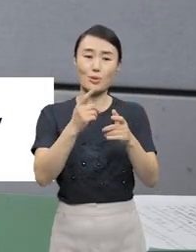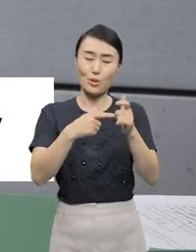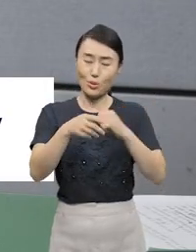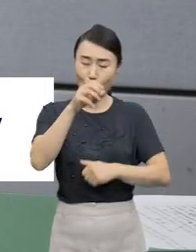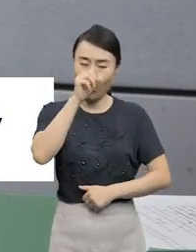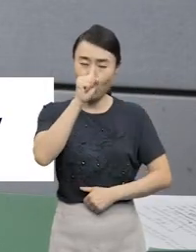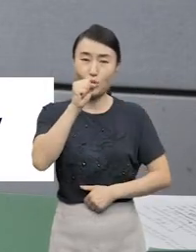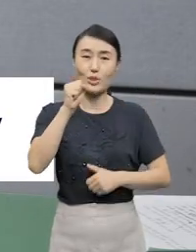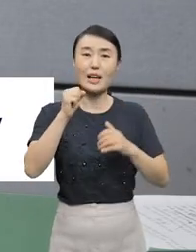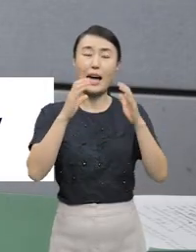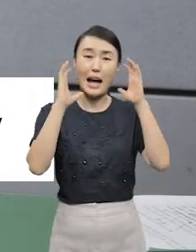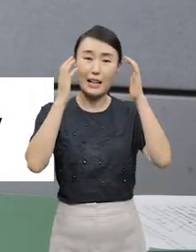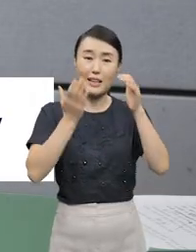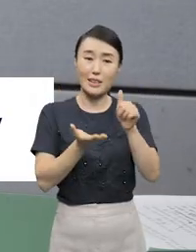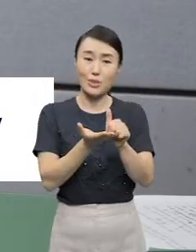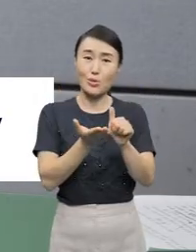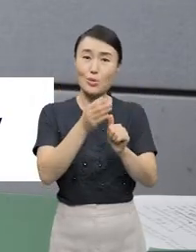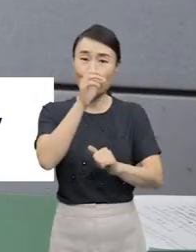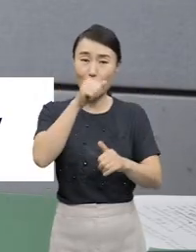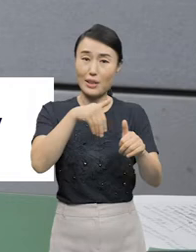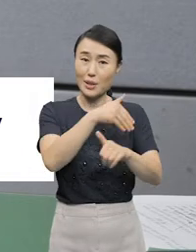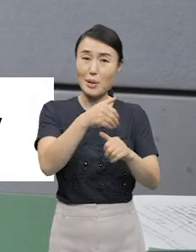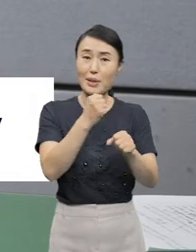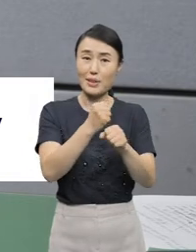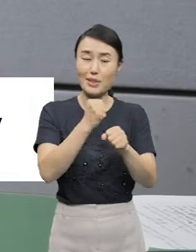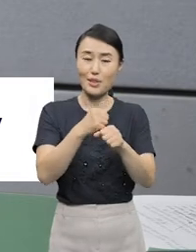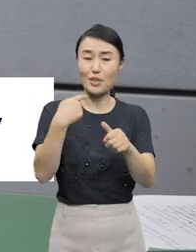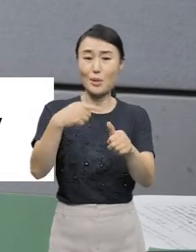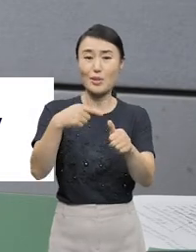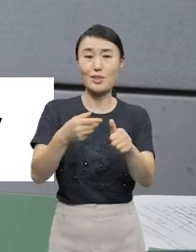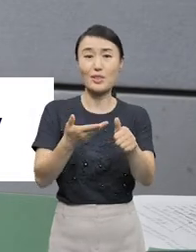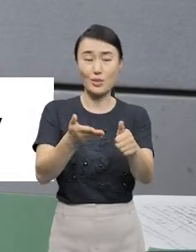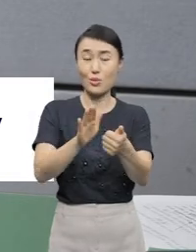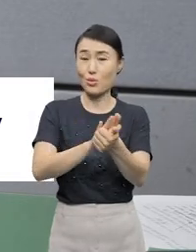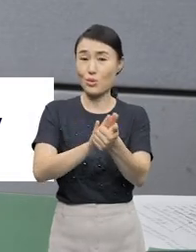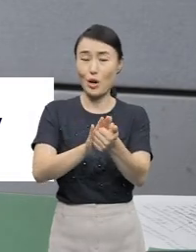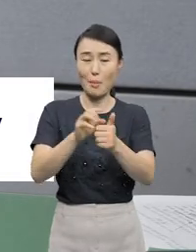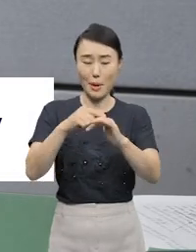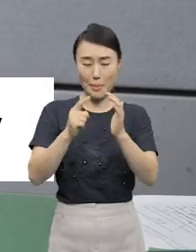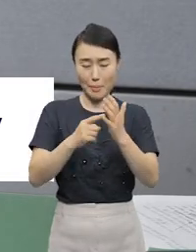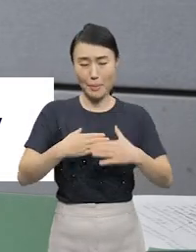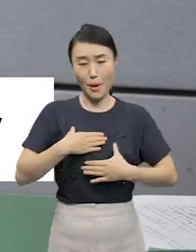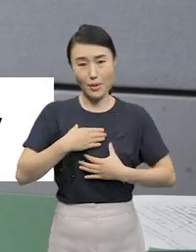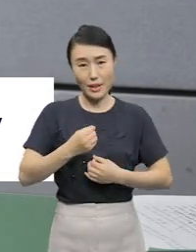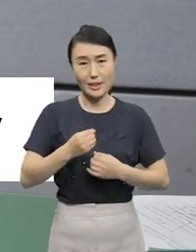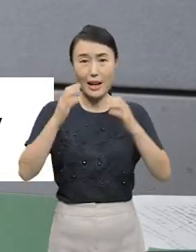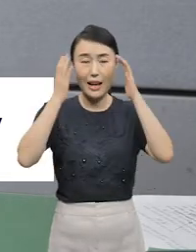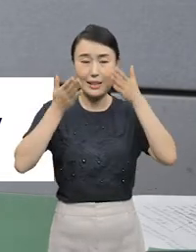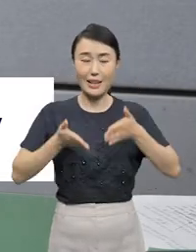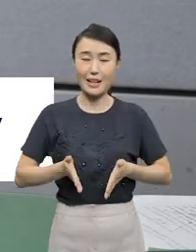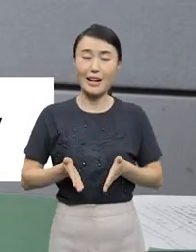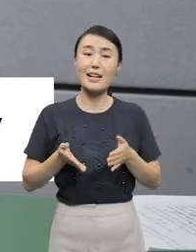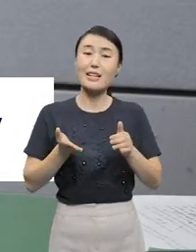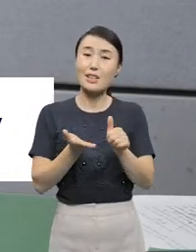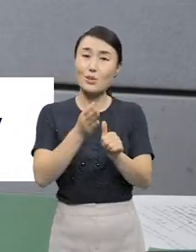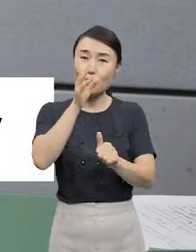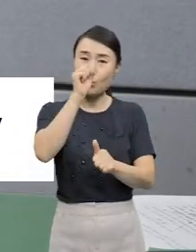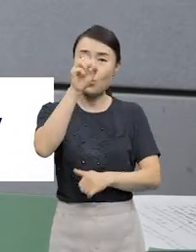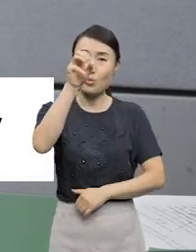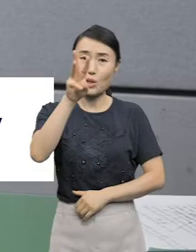나은 보육 환경에서 양질의 공보육 서비스를 제공해 마음 편한 광주, 아이 낳아 키우기 좋은